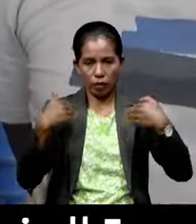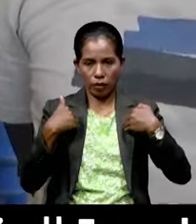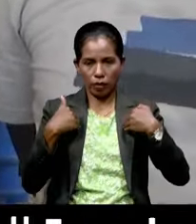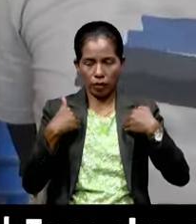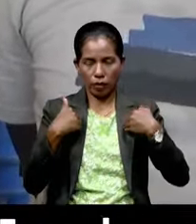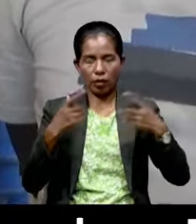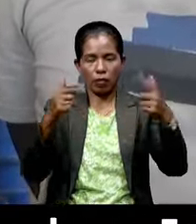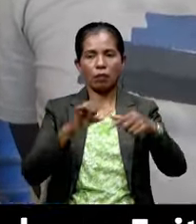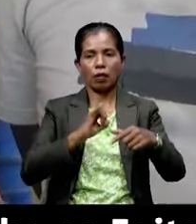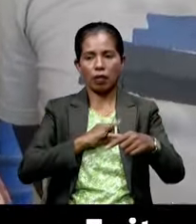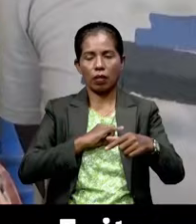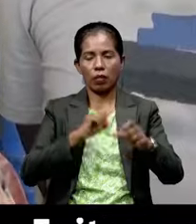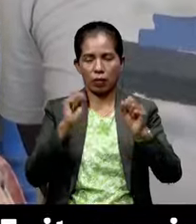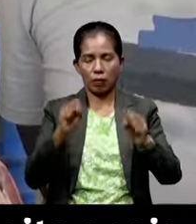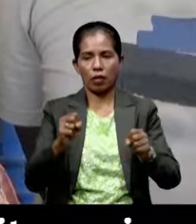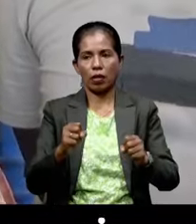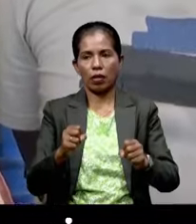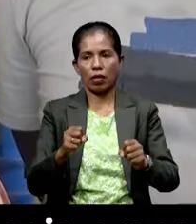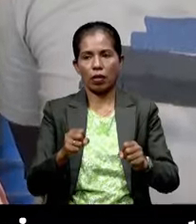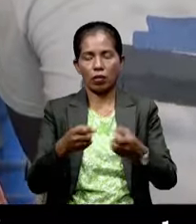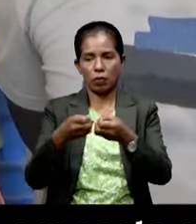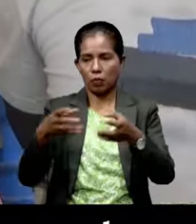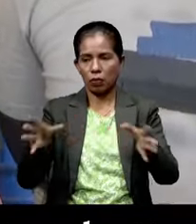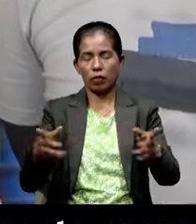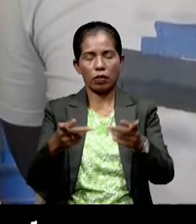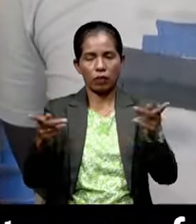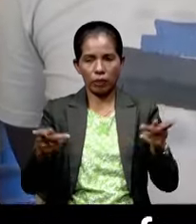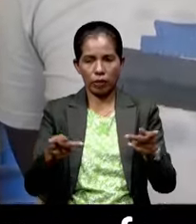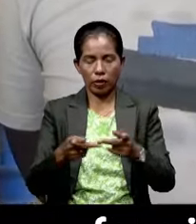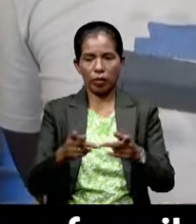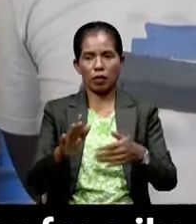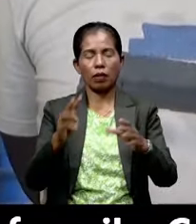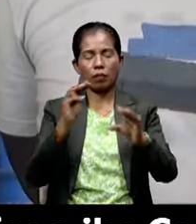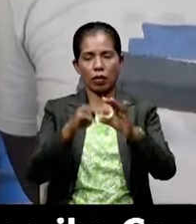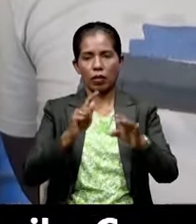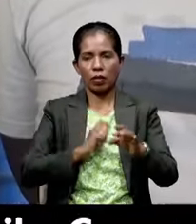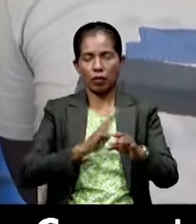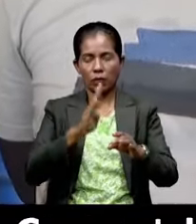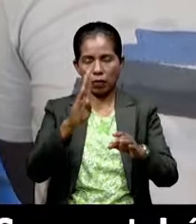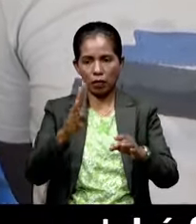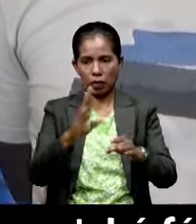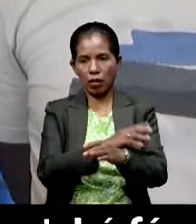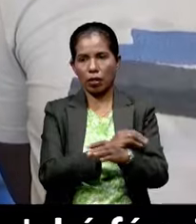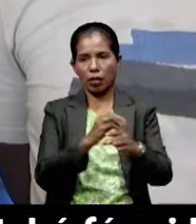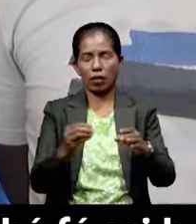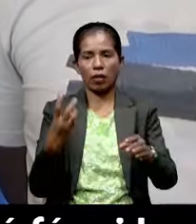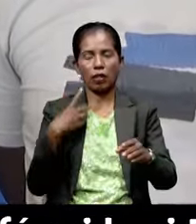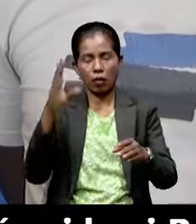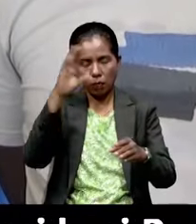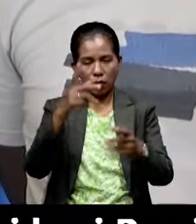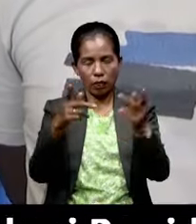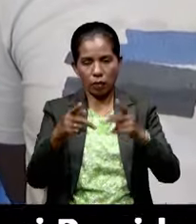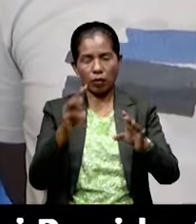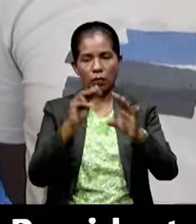espaço tu mai hau para tu amamo ikan fatin mercado tabesi, ikan fatin nebema, ikan mercado